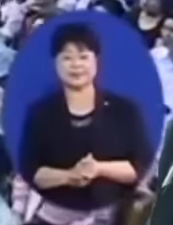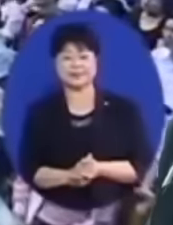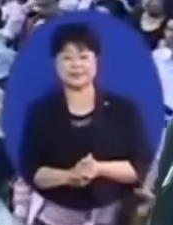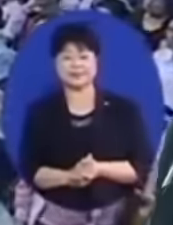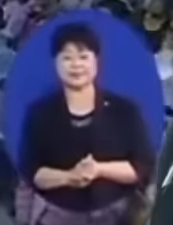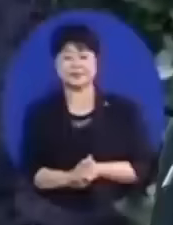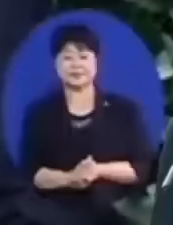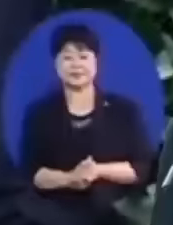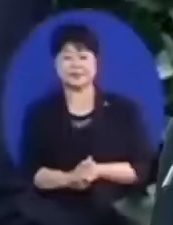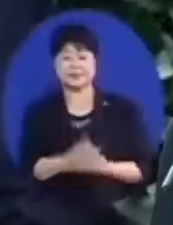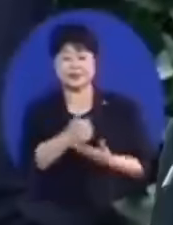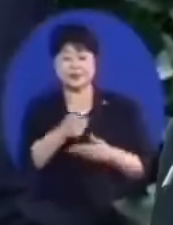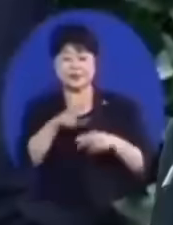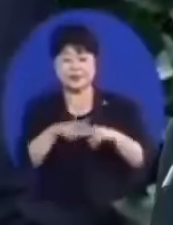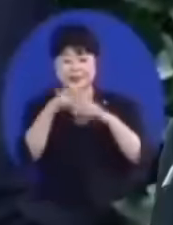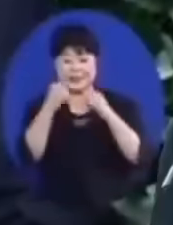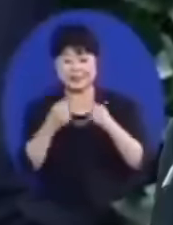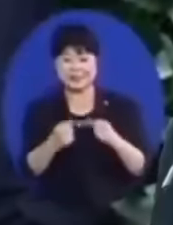주님이 자리에 계십니다.